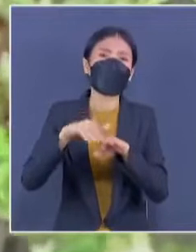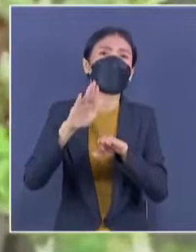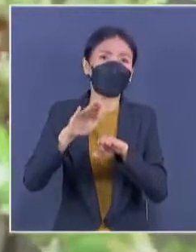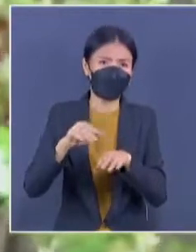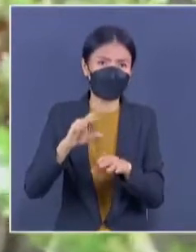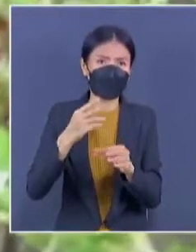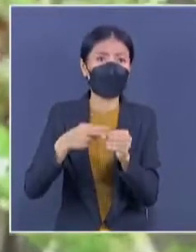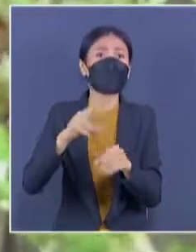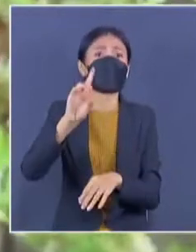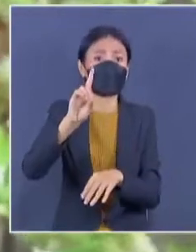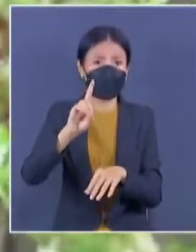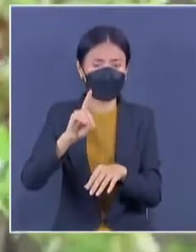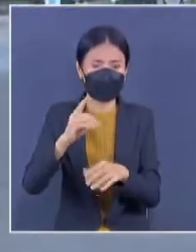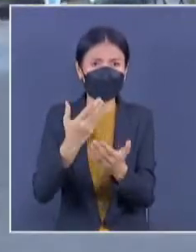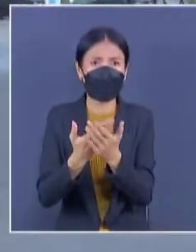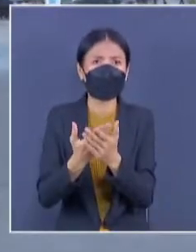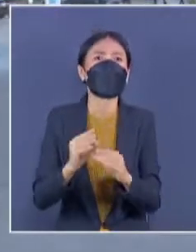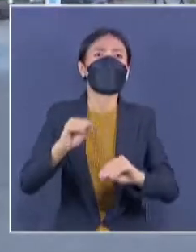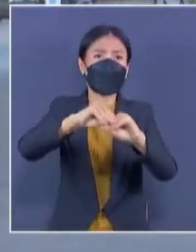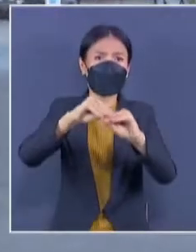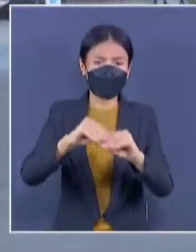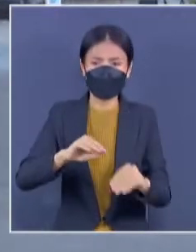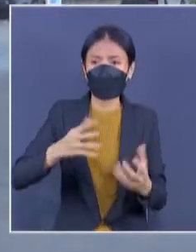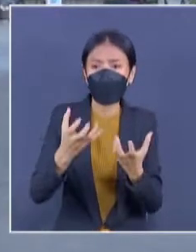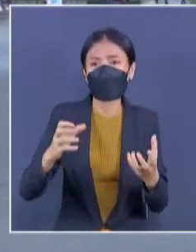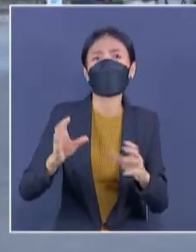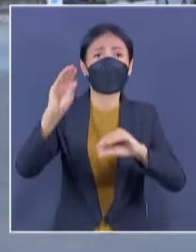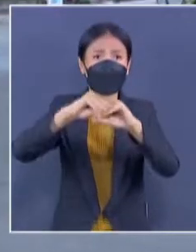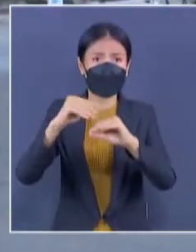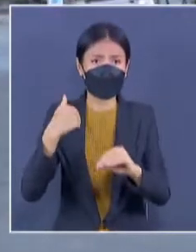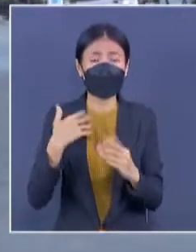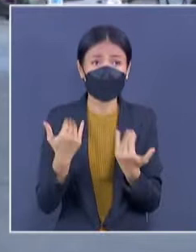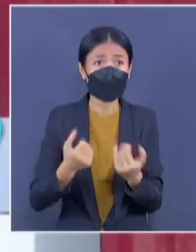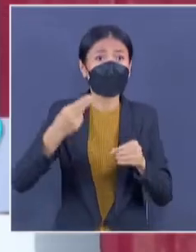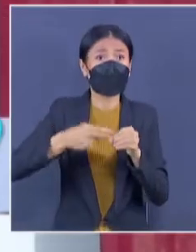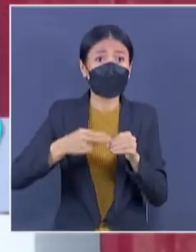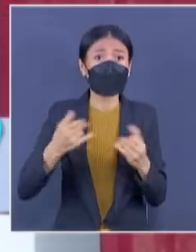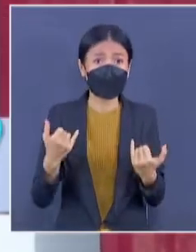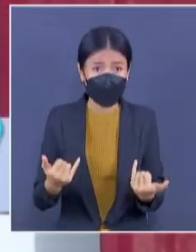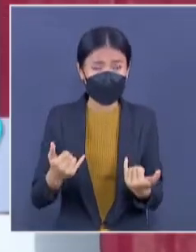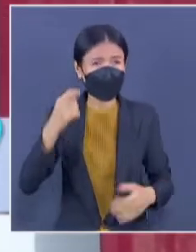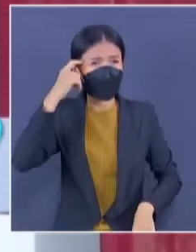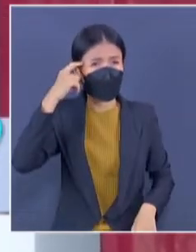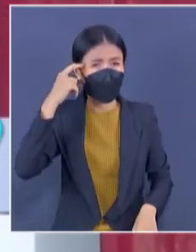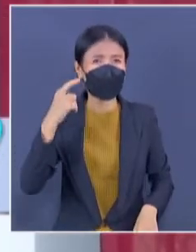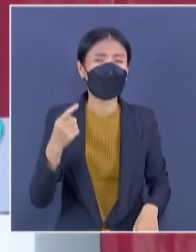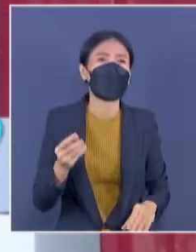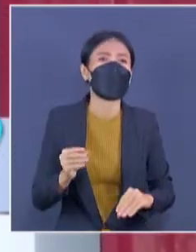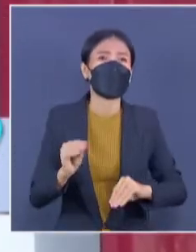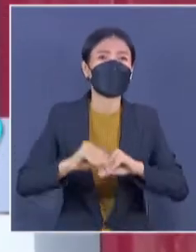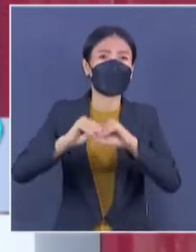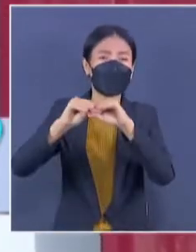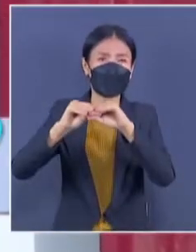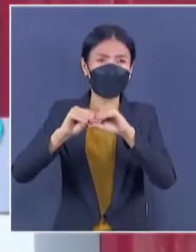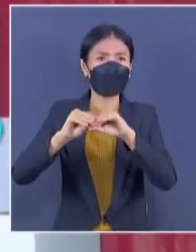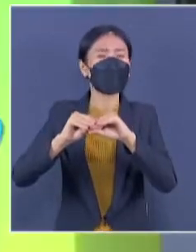ดอ่ะ ด้านเกียรตินาคินพัทราประเมินราคาน้ำมันว่าจะแตะระดับสูงสุดที่ค่าเฉลี่ย130ดอล